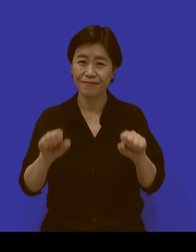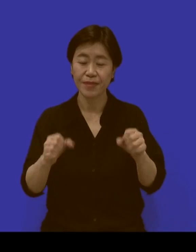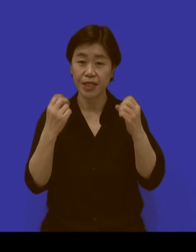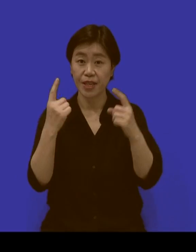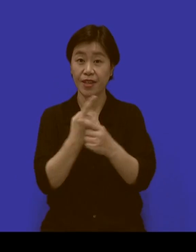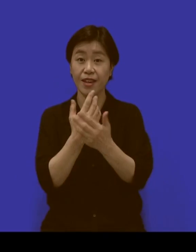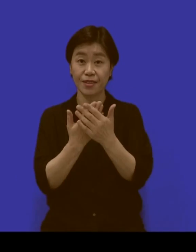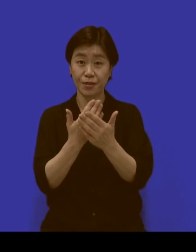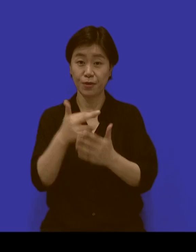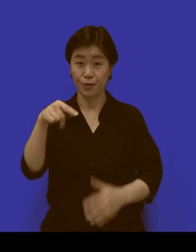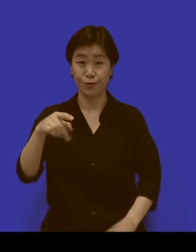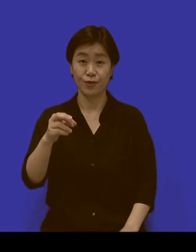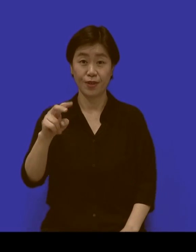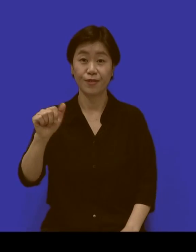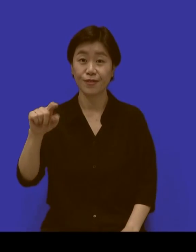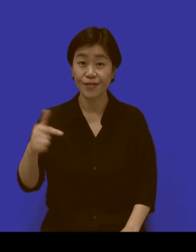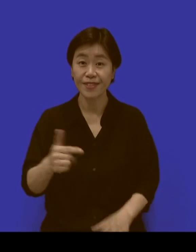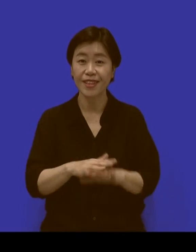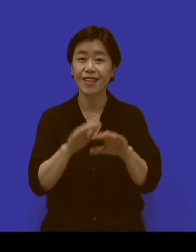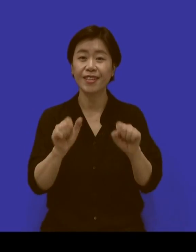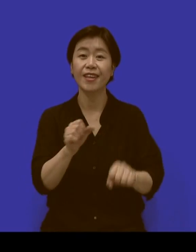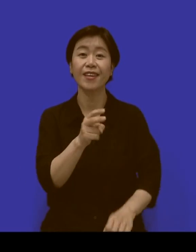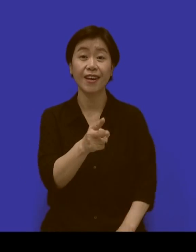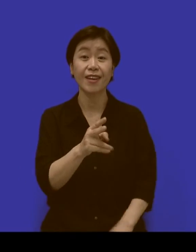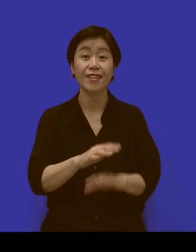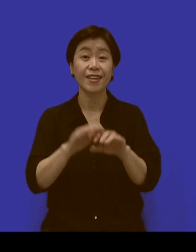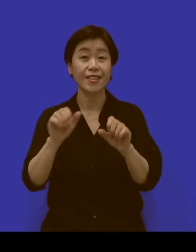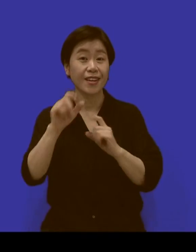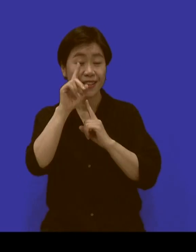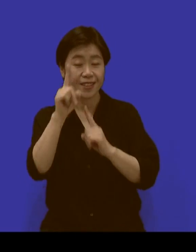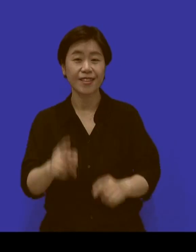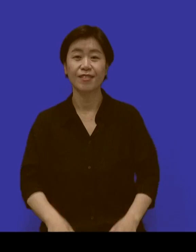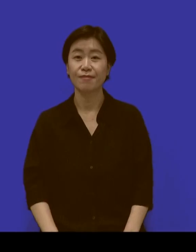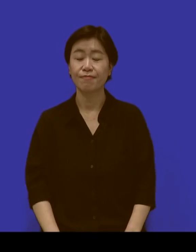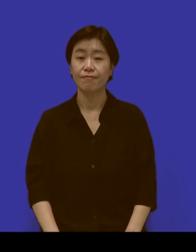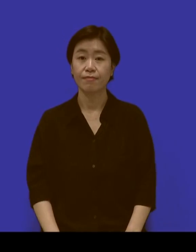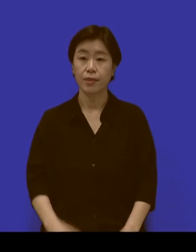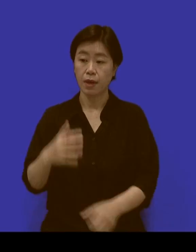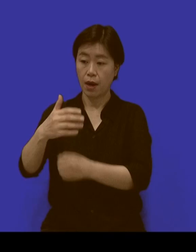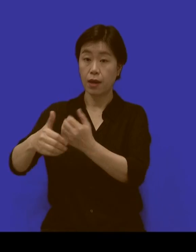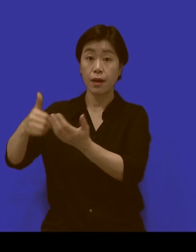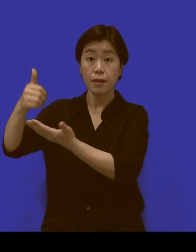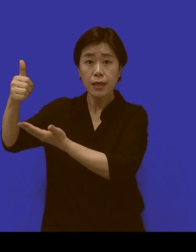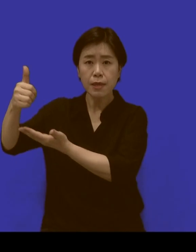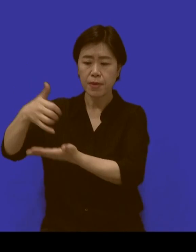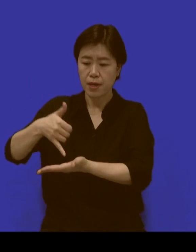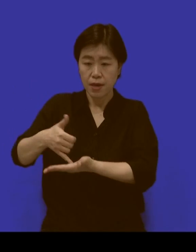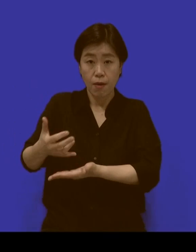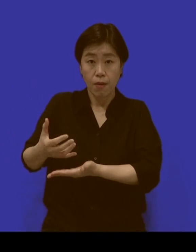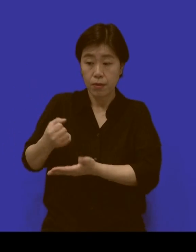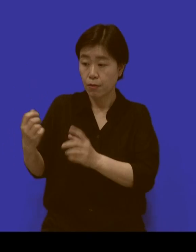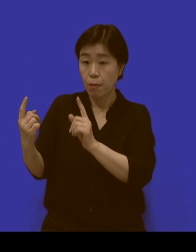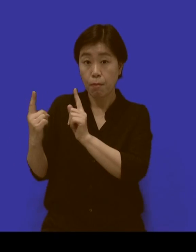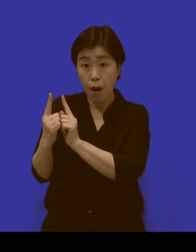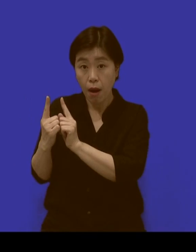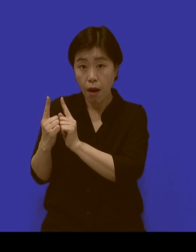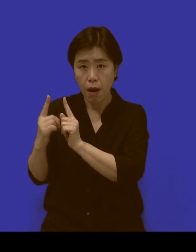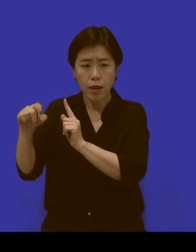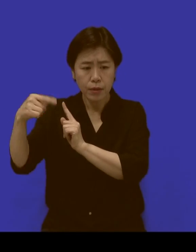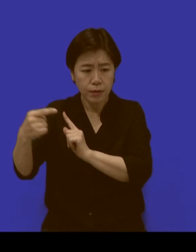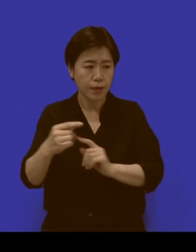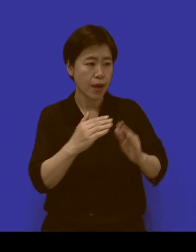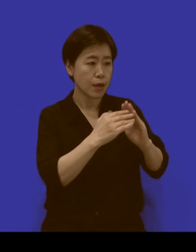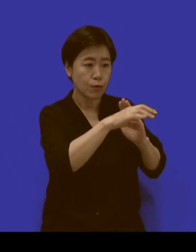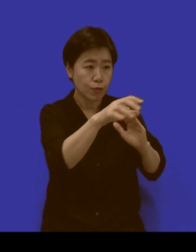안녕하세요. 새롭게 하소서 주영훈입니다. 안녕하세요, 연희엘입니다. 안녕하세요, 이정수입니다. 하나님을 인격적으로 만나게 되면 이웃을 대하는 태도도